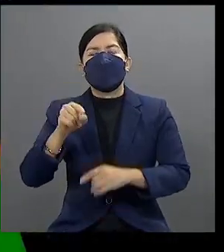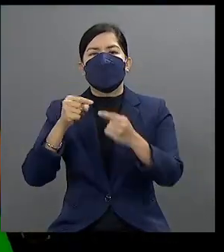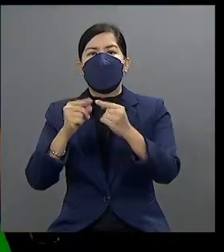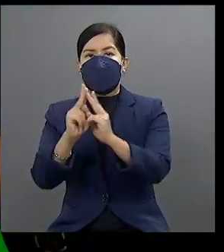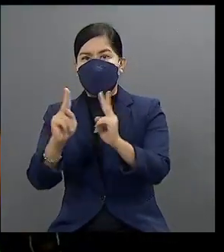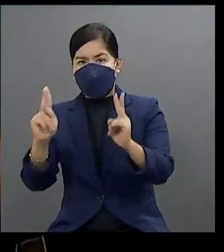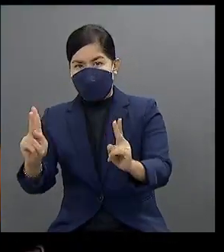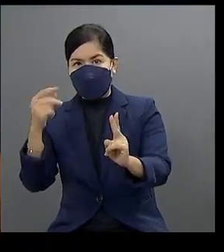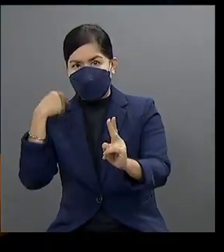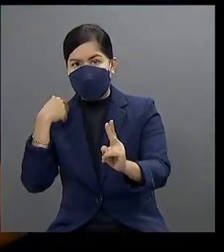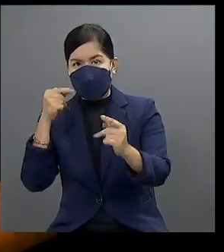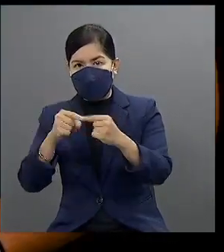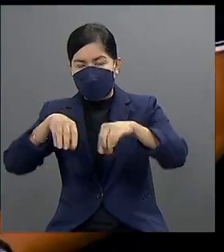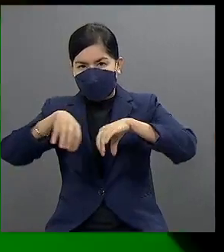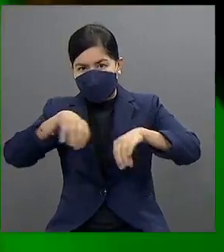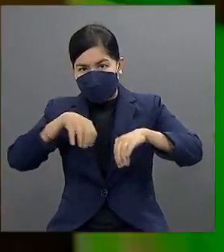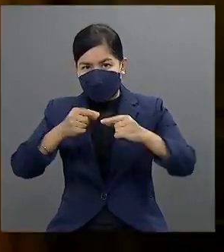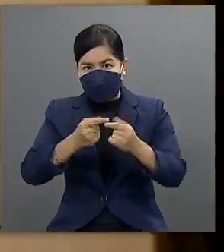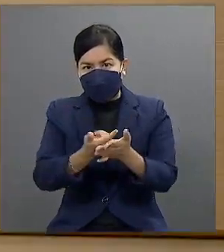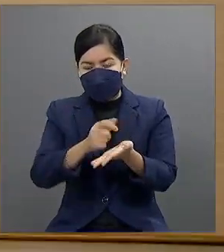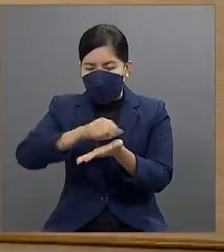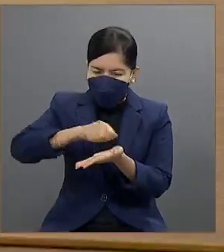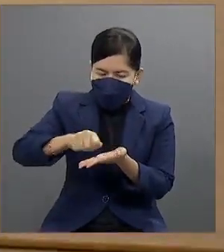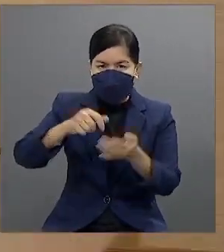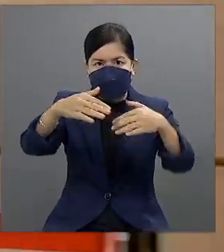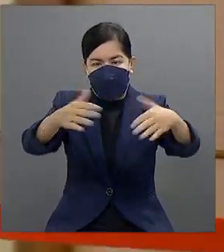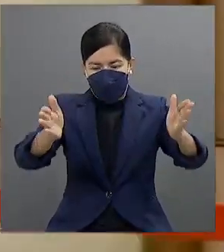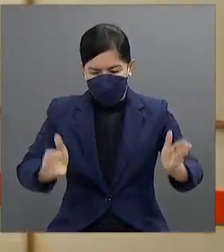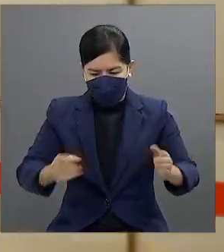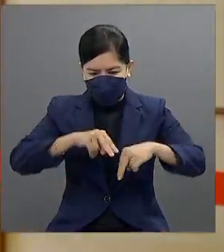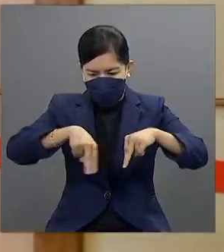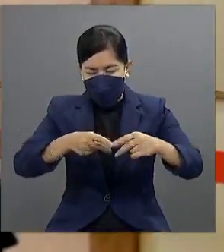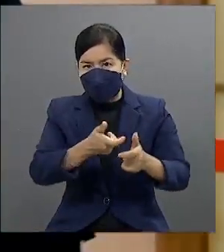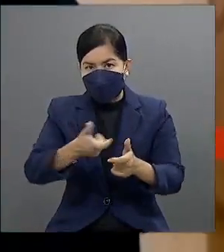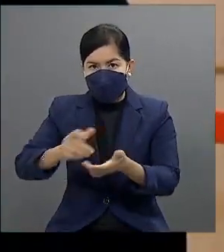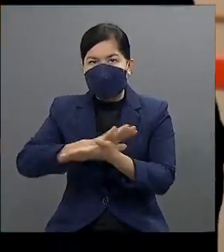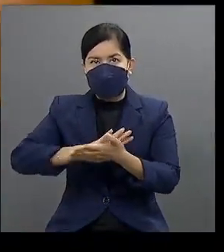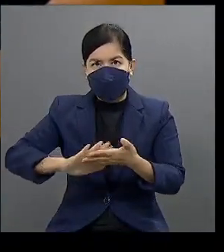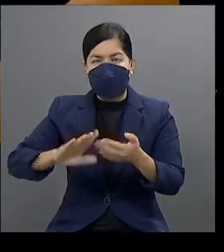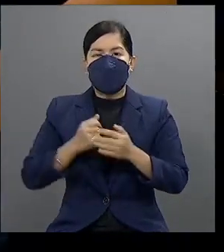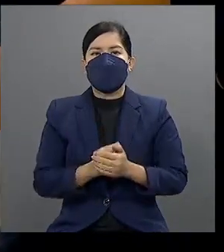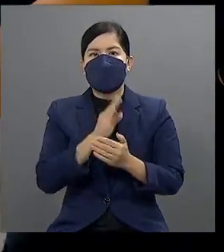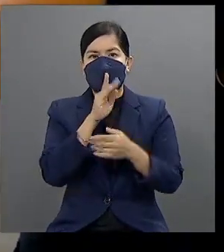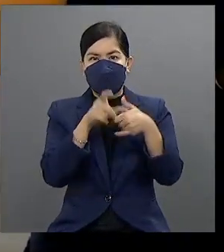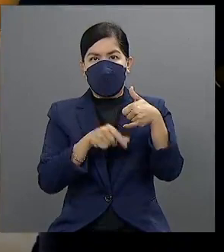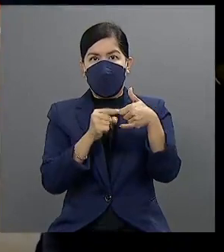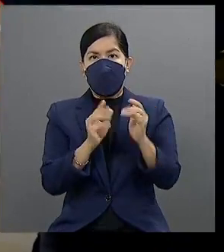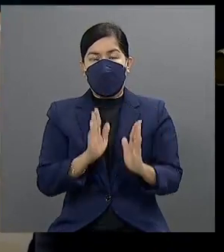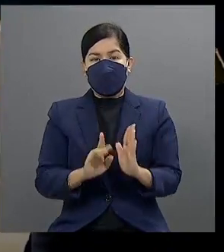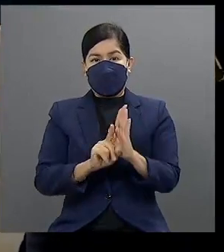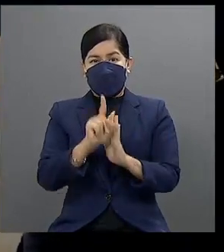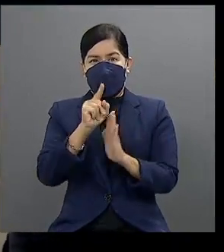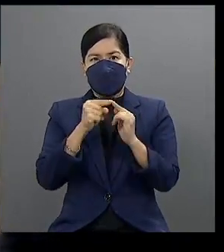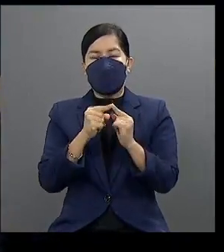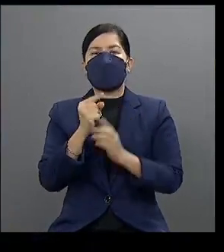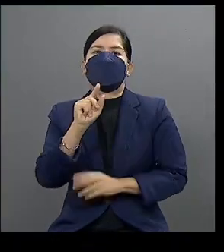สะอาดนะครับที่คูหาลงคะแนนทุกผู้มีสิทธิ์เลือกตั้ง1คนครับที่มีอุณหภูมิสูงเกิน 37.5 มาใช้สิทธิ์เลือกตั้งครับเพื่อสร้างความมั่น